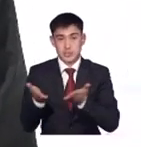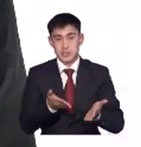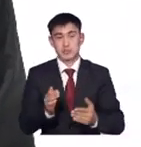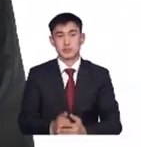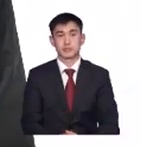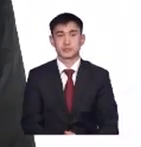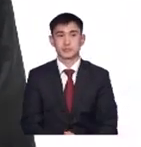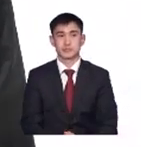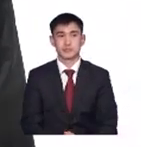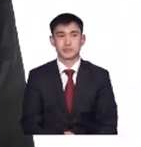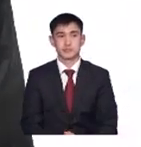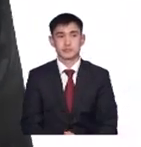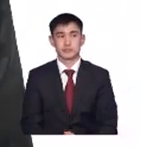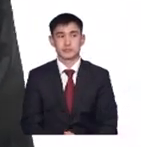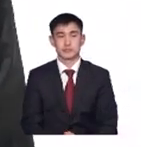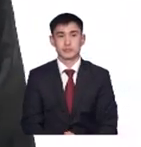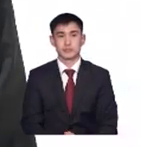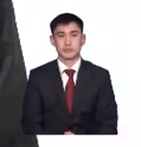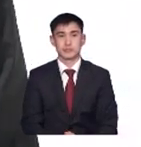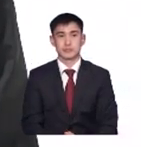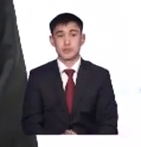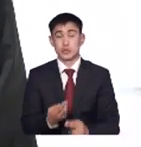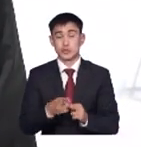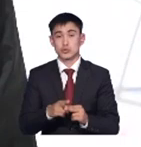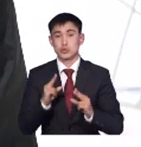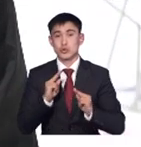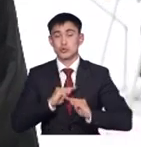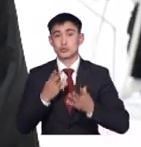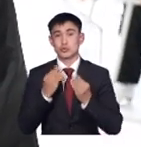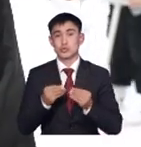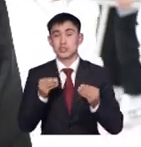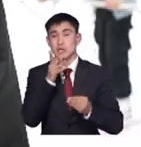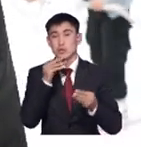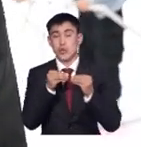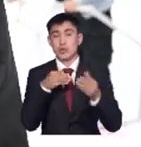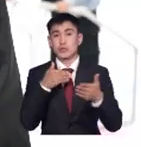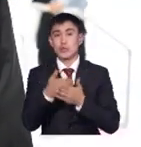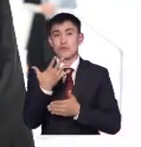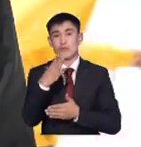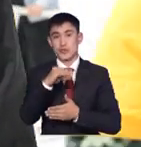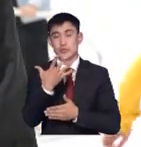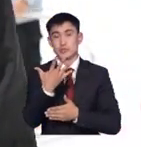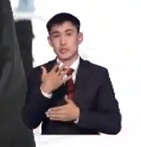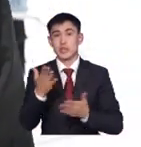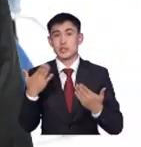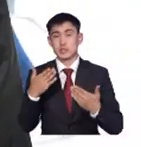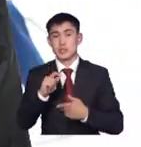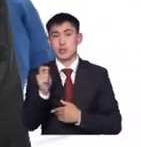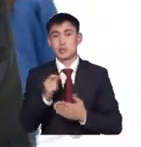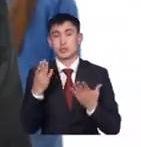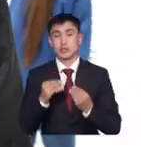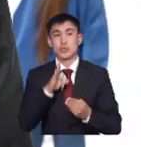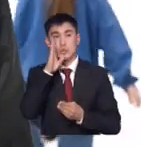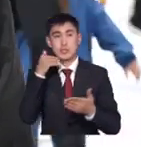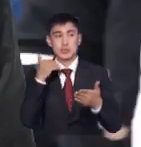шақырамыз. Сол үшін жұмыс күндері сағат 10-нан бастап кешкі 5-ке дейін, демалыс күндері